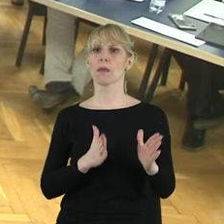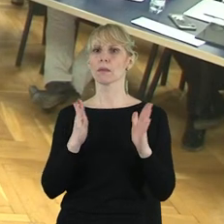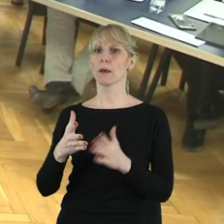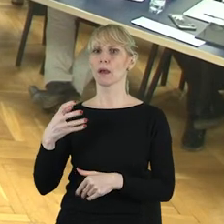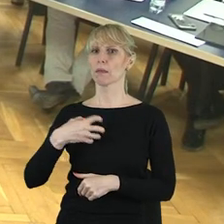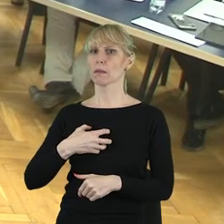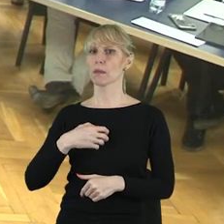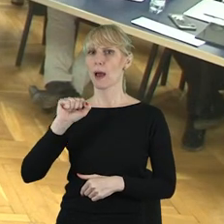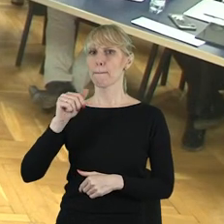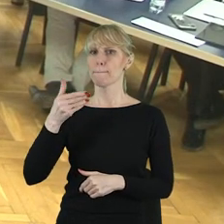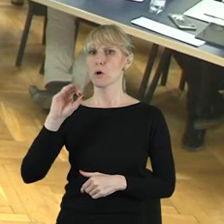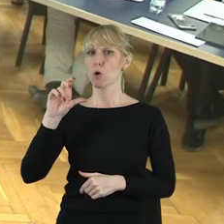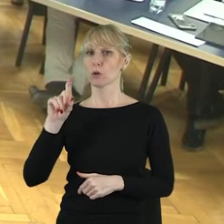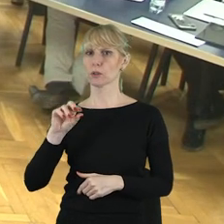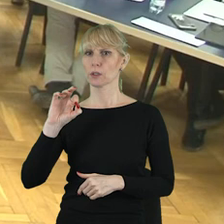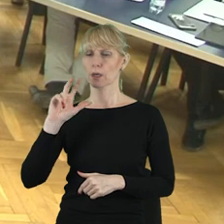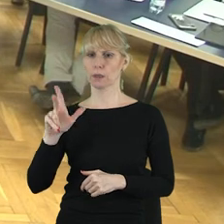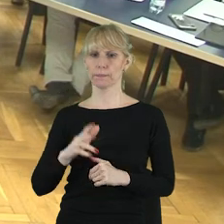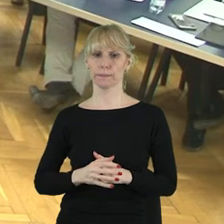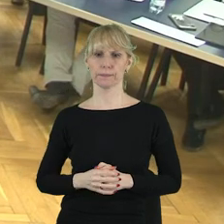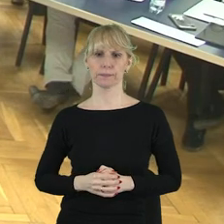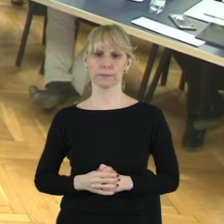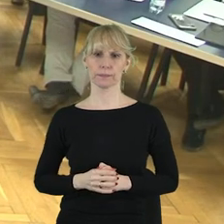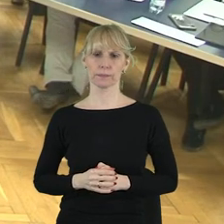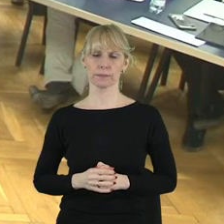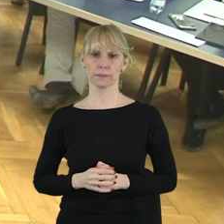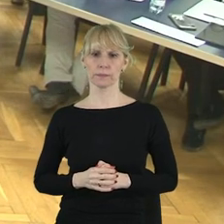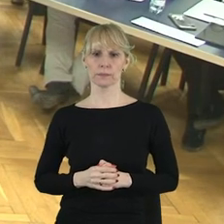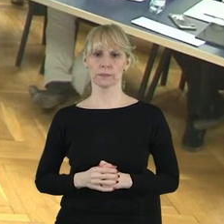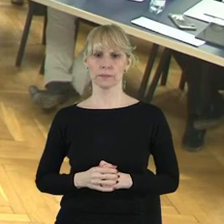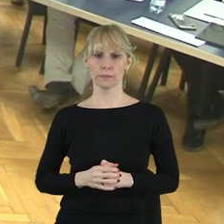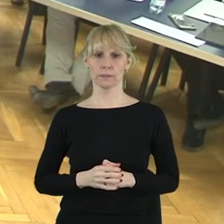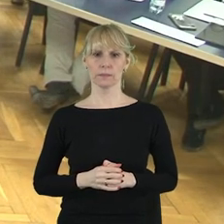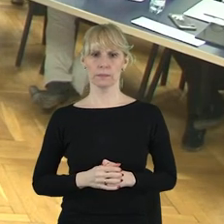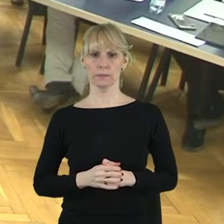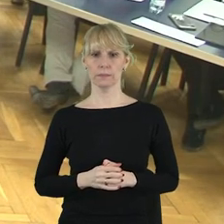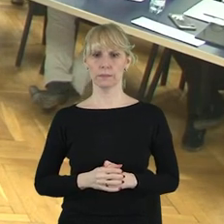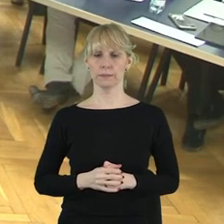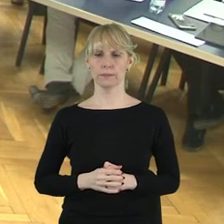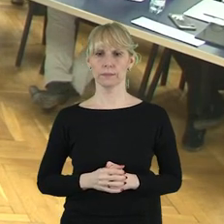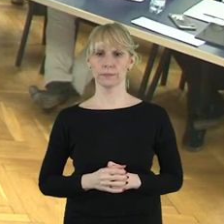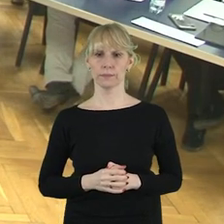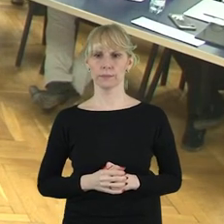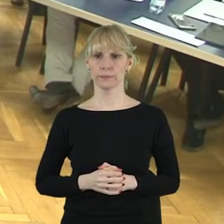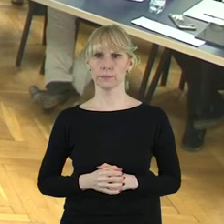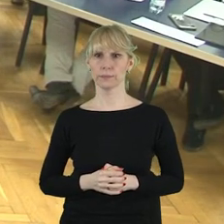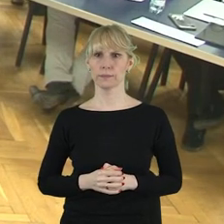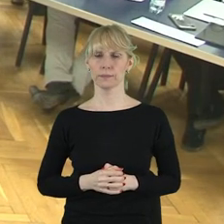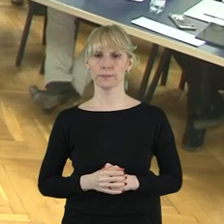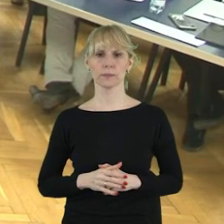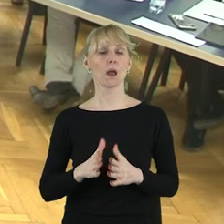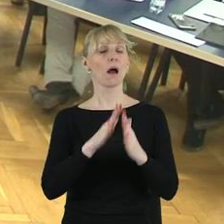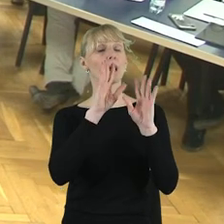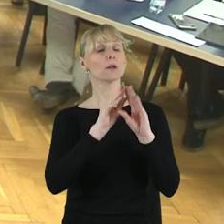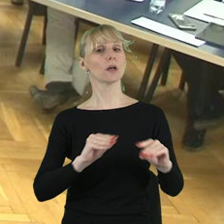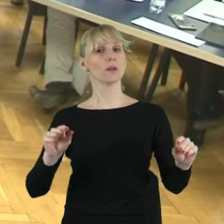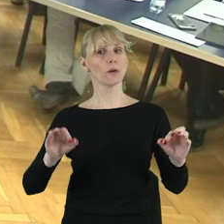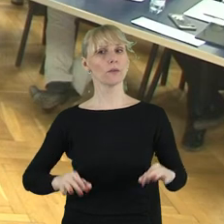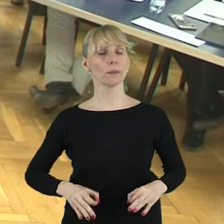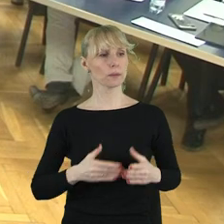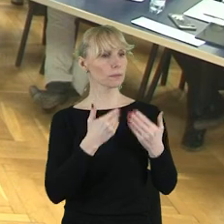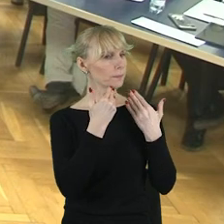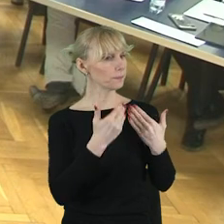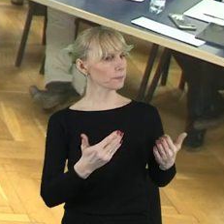Dobrze, spokojnie, nie tak nerwowo. Dobrze, szanowni państwo. Dziękuję bardzo, pani przewodnicząca, szanowny panie marszałku, szanowni państwo.